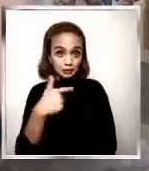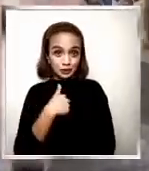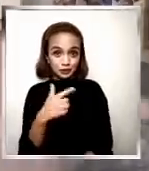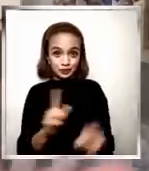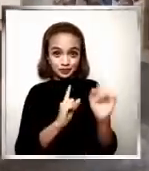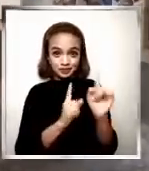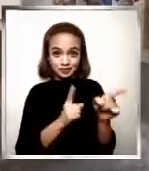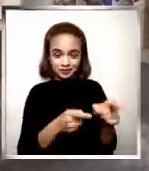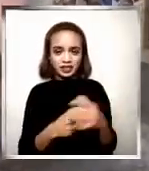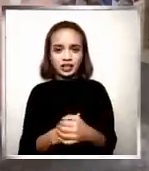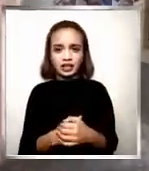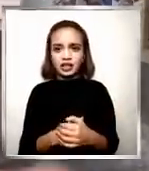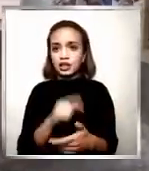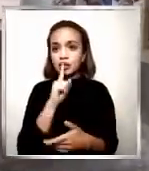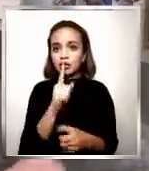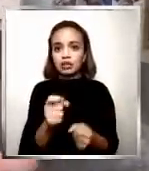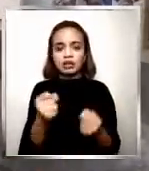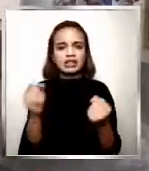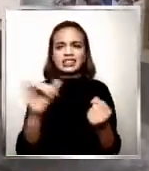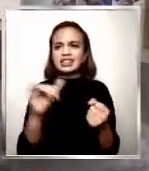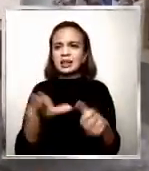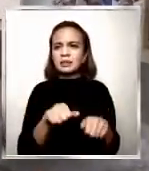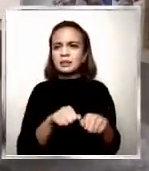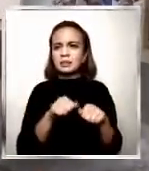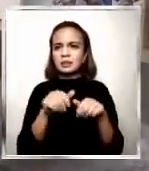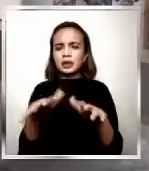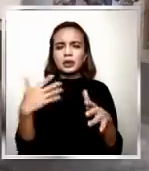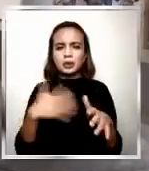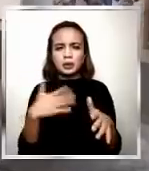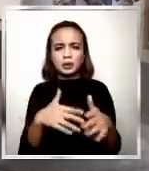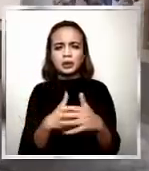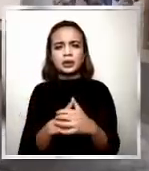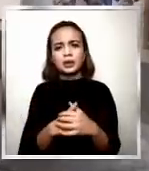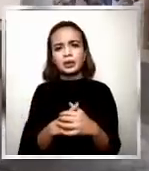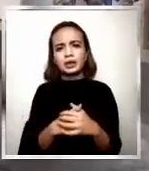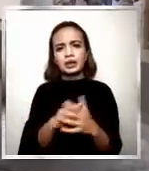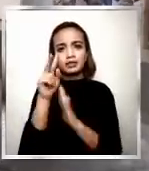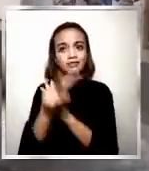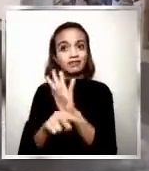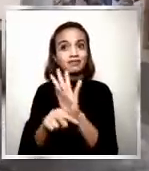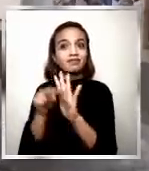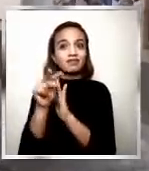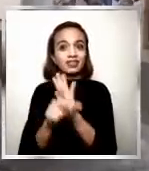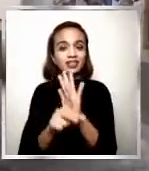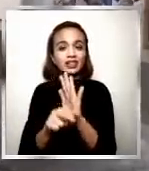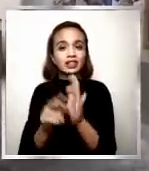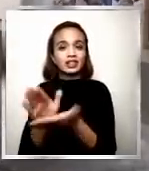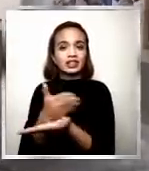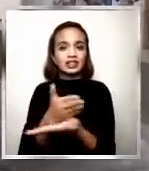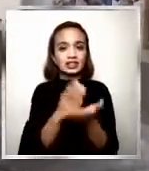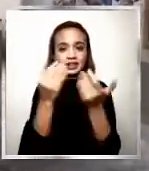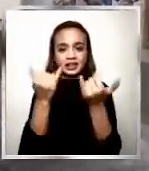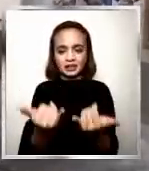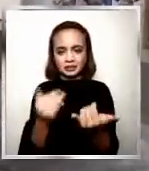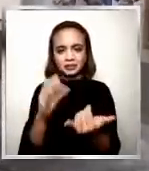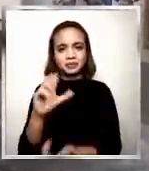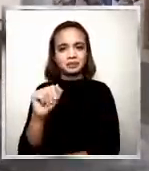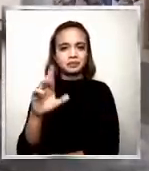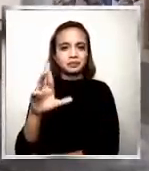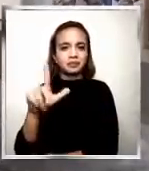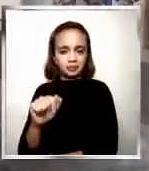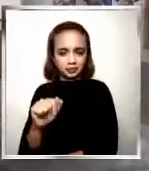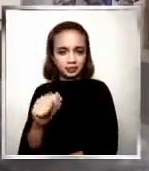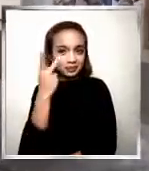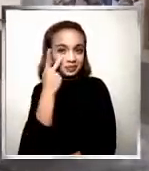ng mga magical at heartwarming moments na caught on video na shinare ni Carla ngayong araw. Ang pasilip sa much-awaited Tom